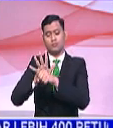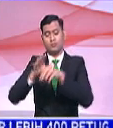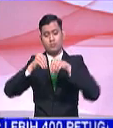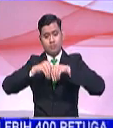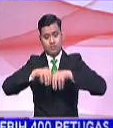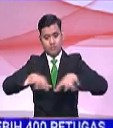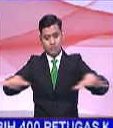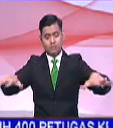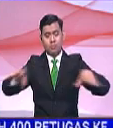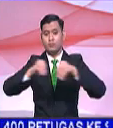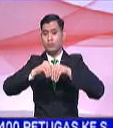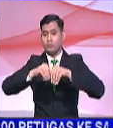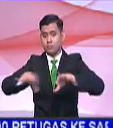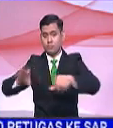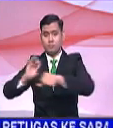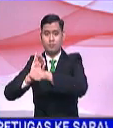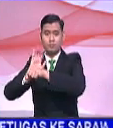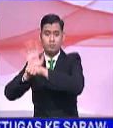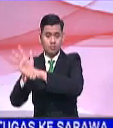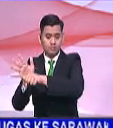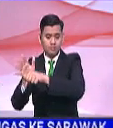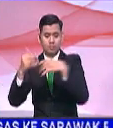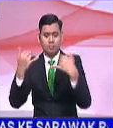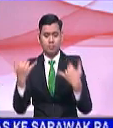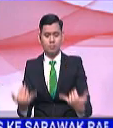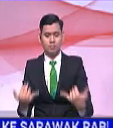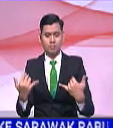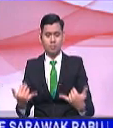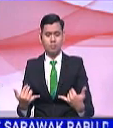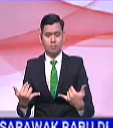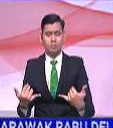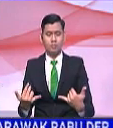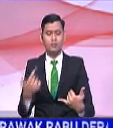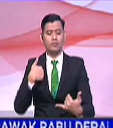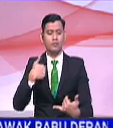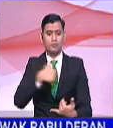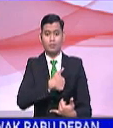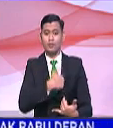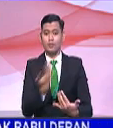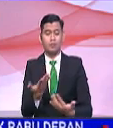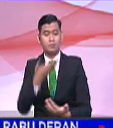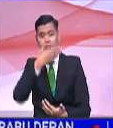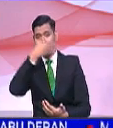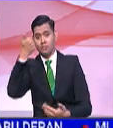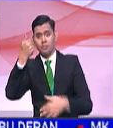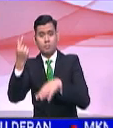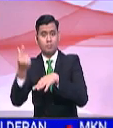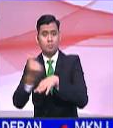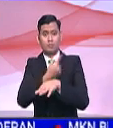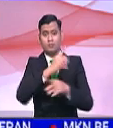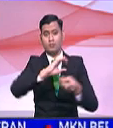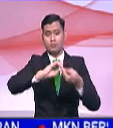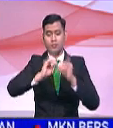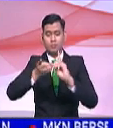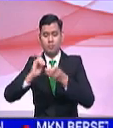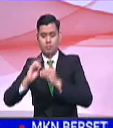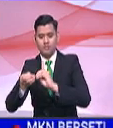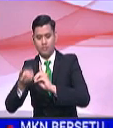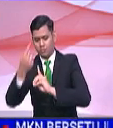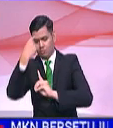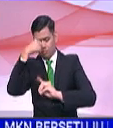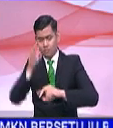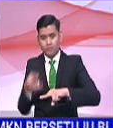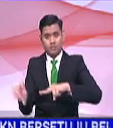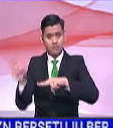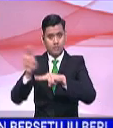The pandemic has been an enabler for hastening the adoption of digital solutions.